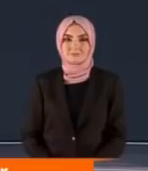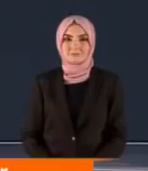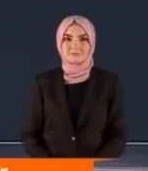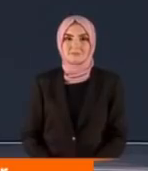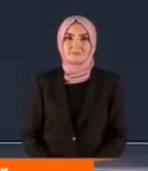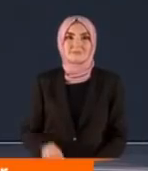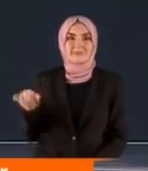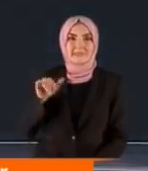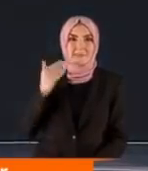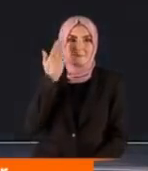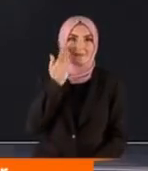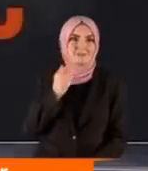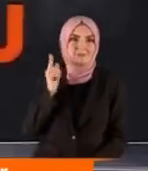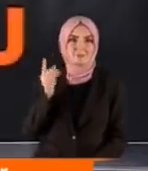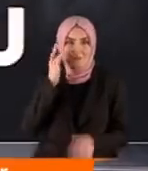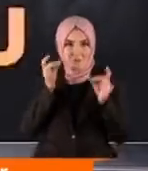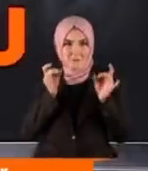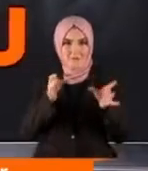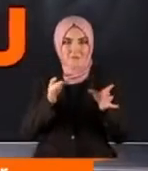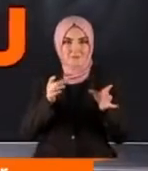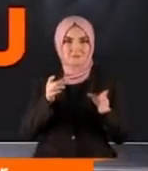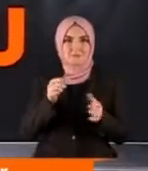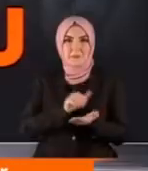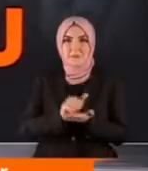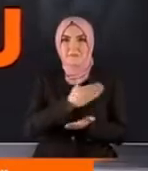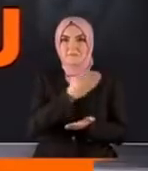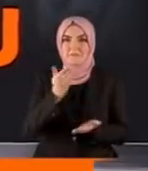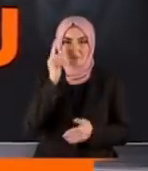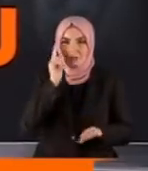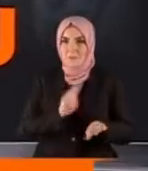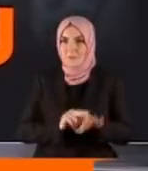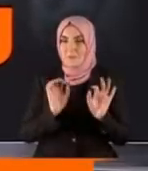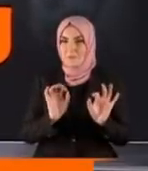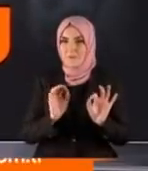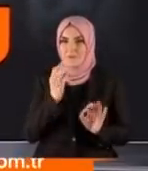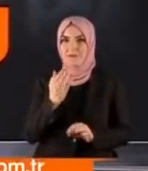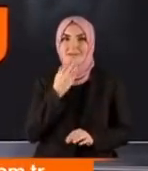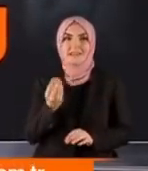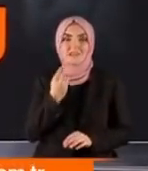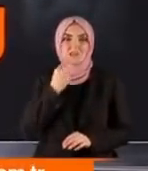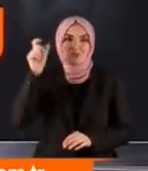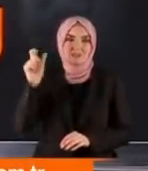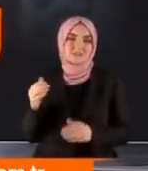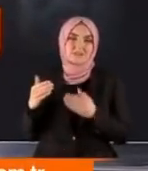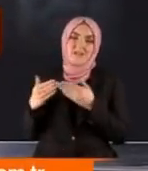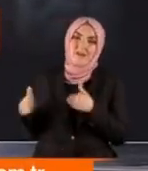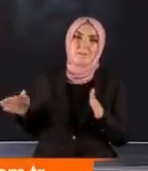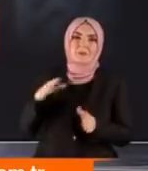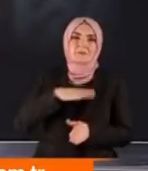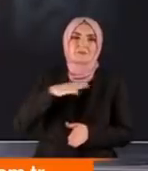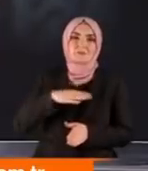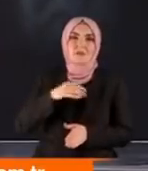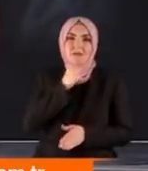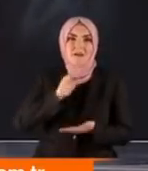Yanımda izlemiş olduğunuz görüntüyü muhtemelen hepiniz hatırlayacaksınız. Bir genç kız ayrılmak istediği erkek arkadaşı tarafından darp edilmiş ve